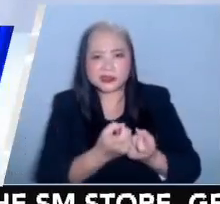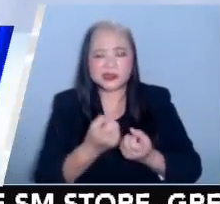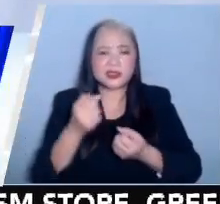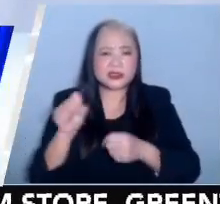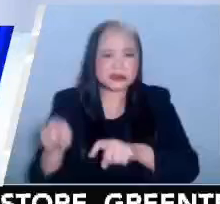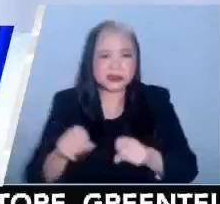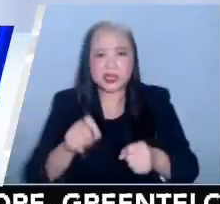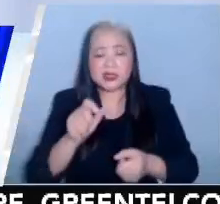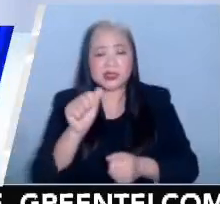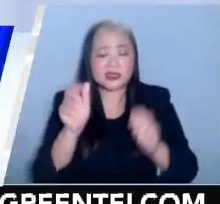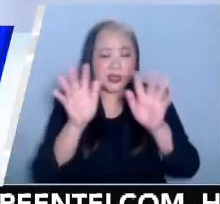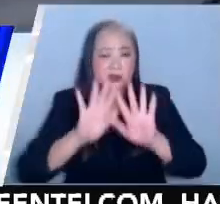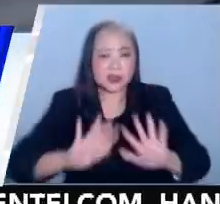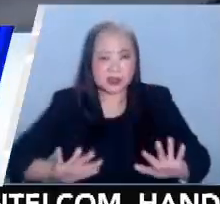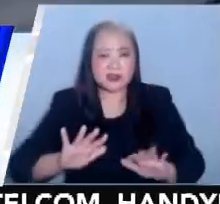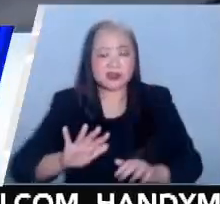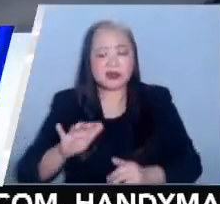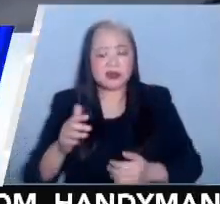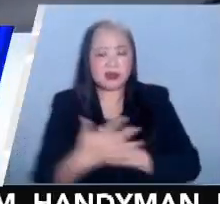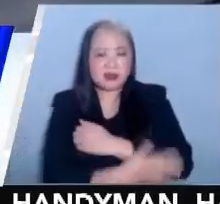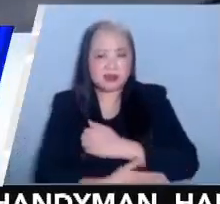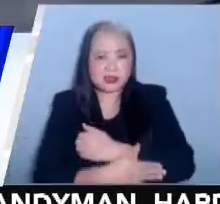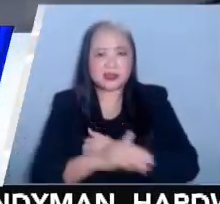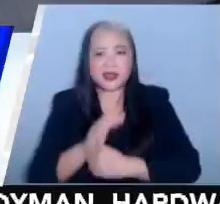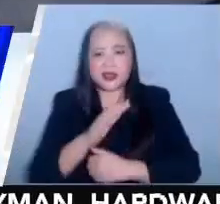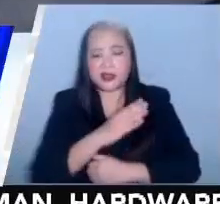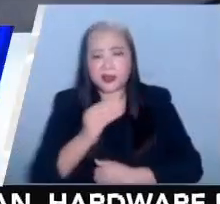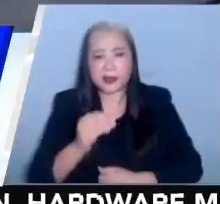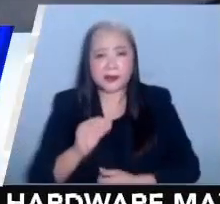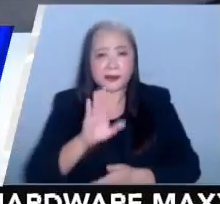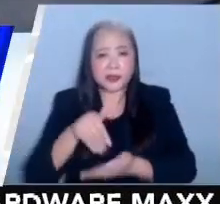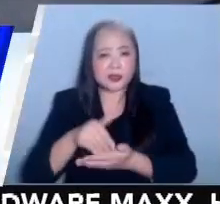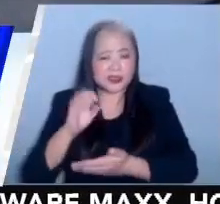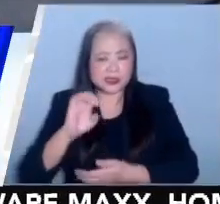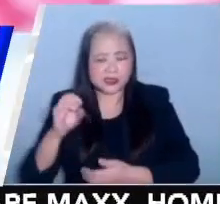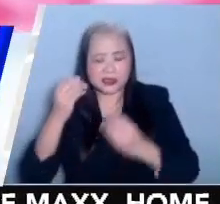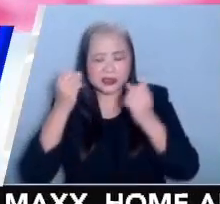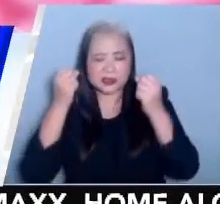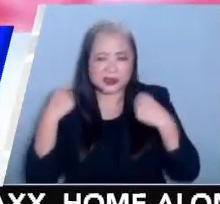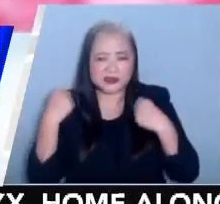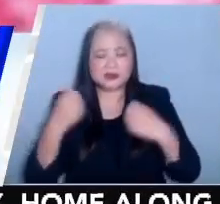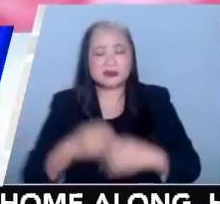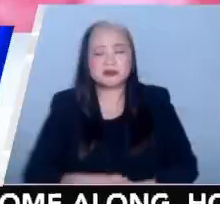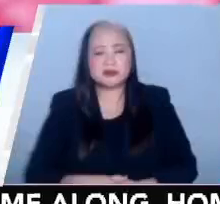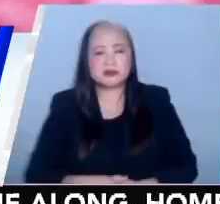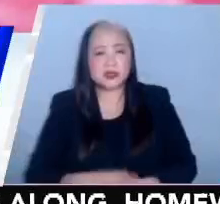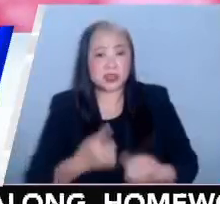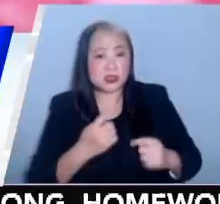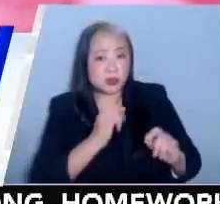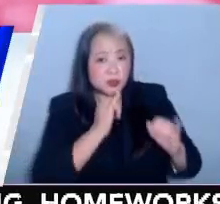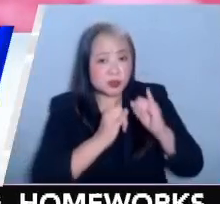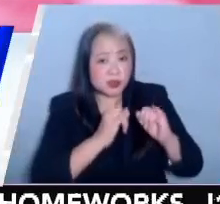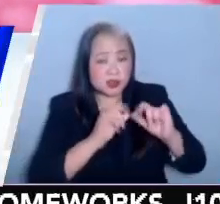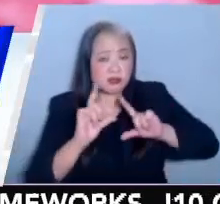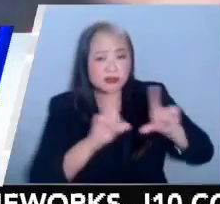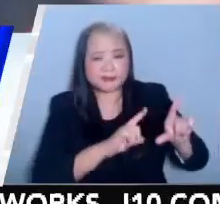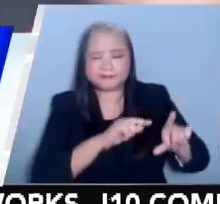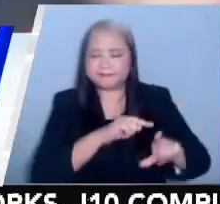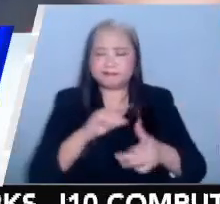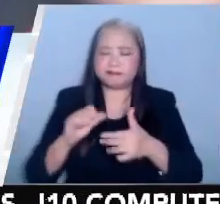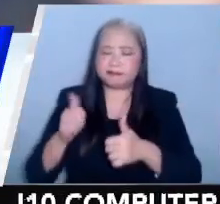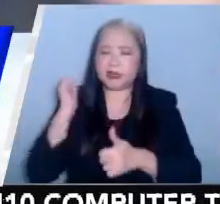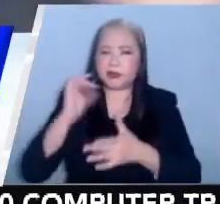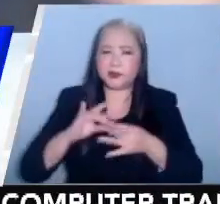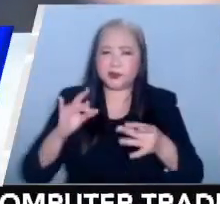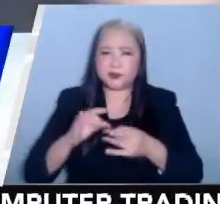Asia hanggang Middle East. Sinubukang makuhana ng pahayag ang mga suspect, pero tumanggi sila. Mayroon silang group